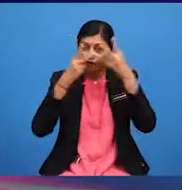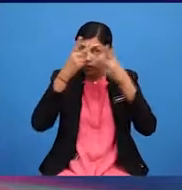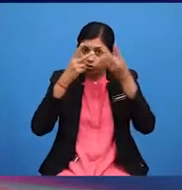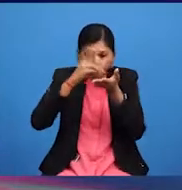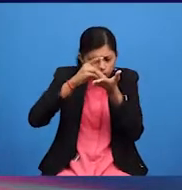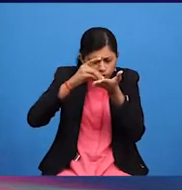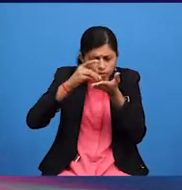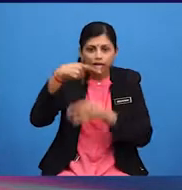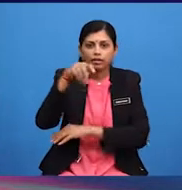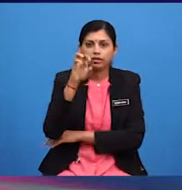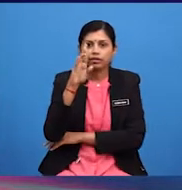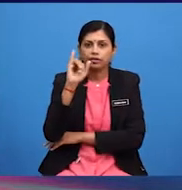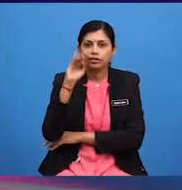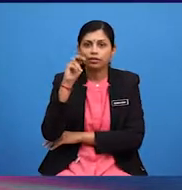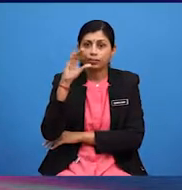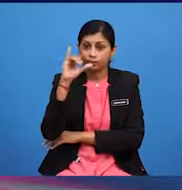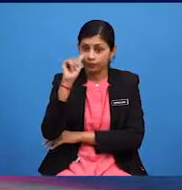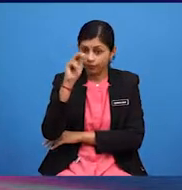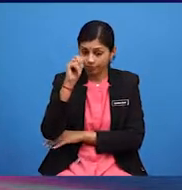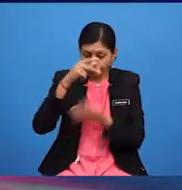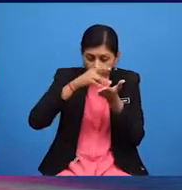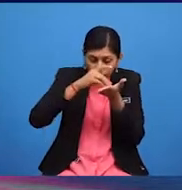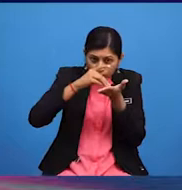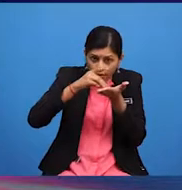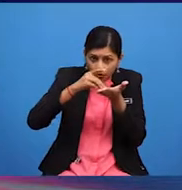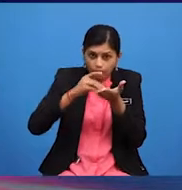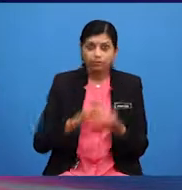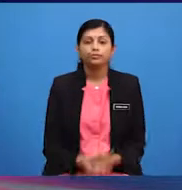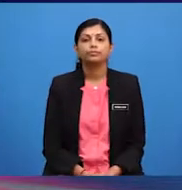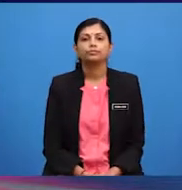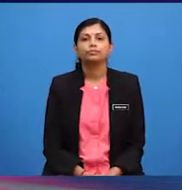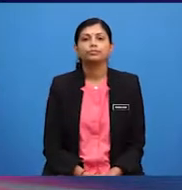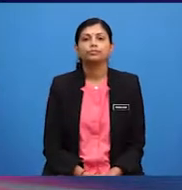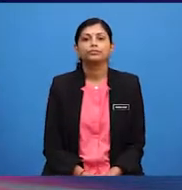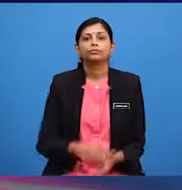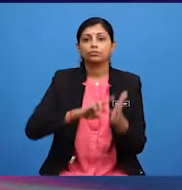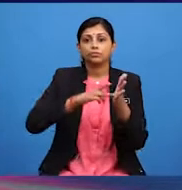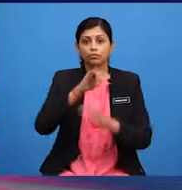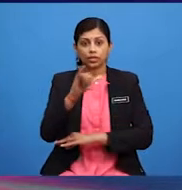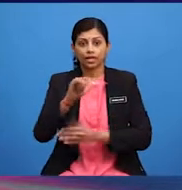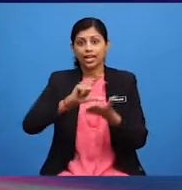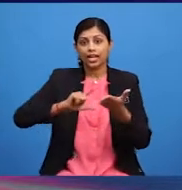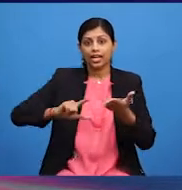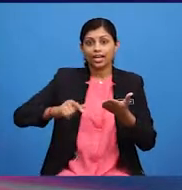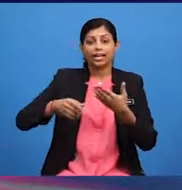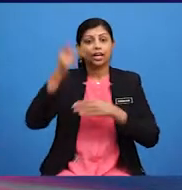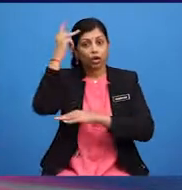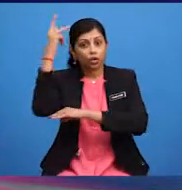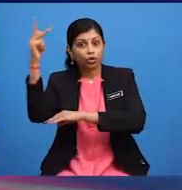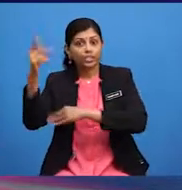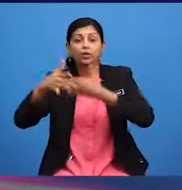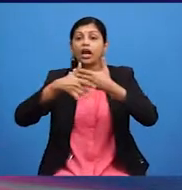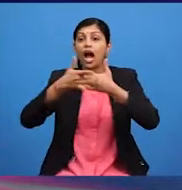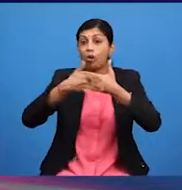iaitu lakaran konsep yang dibuat pada awal percambahan idea dengan